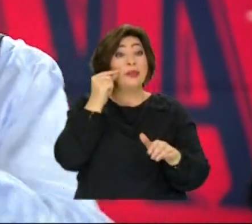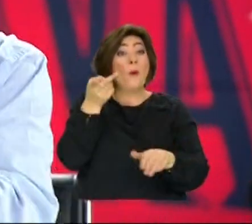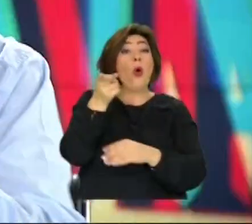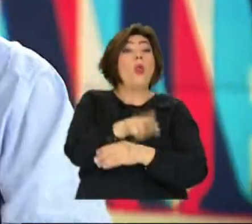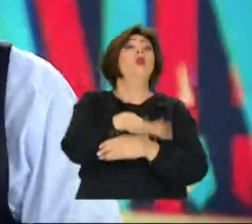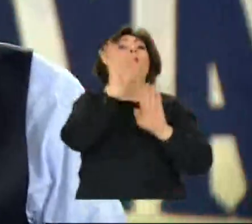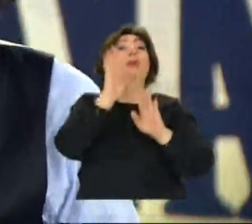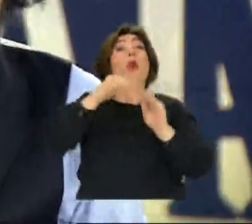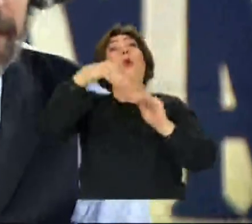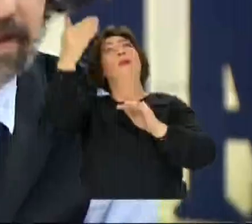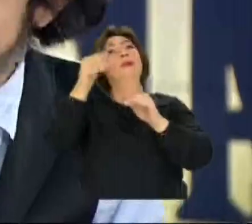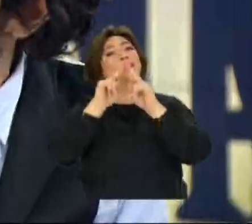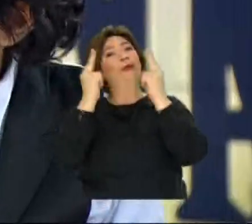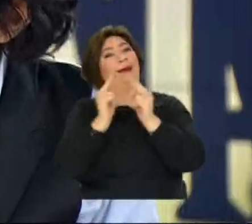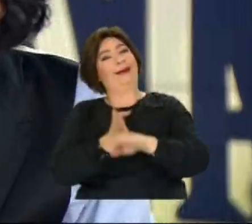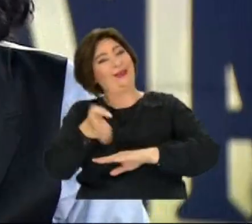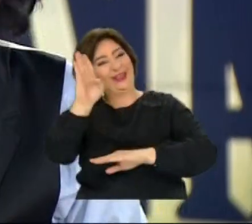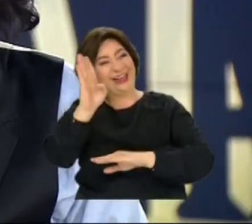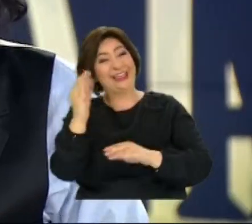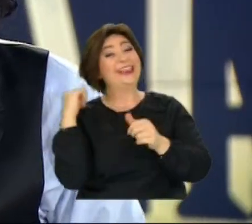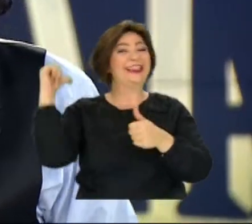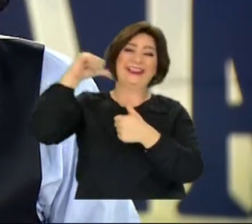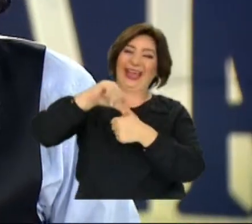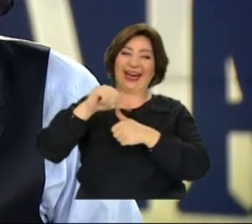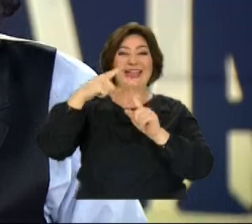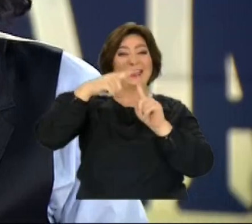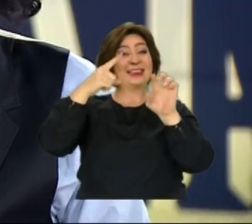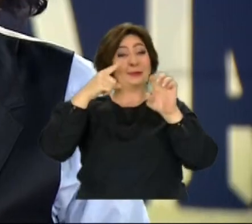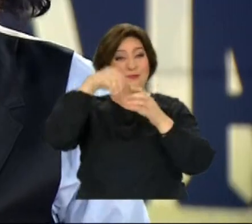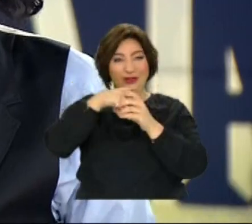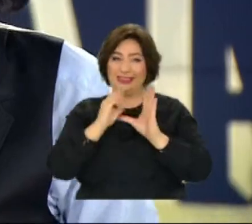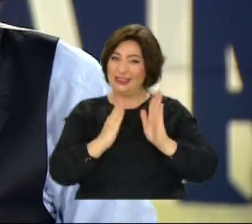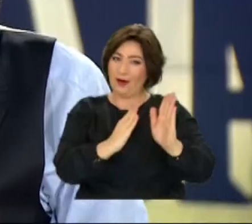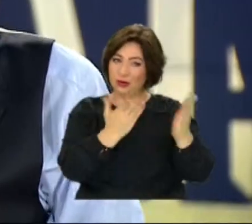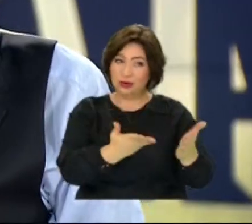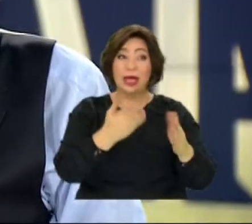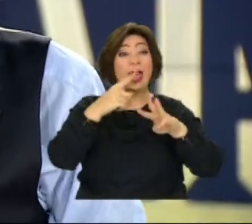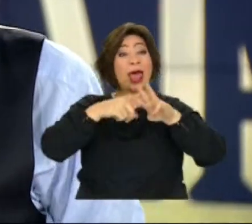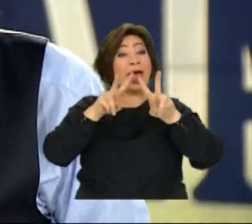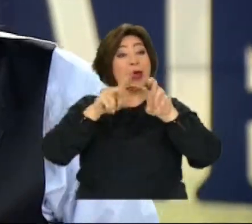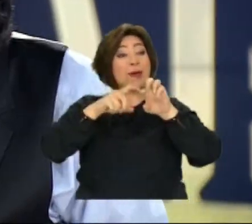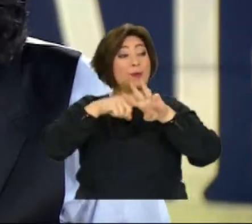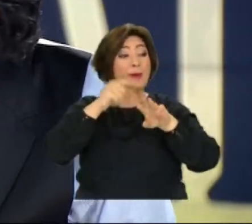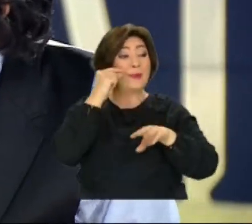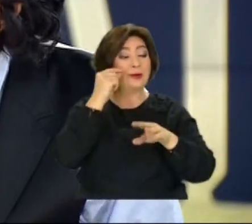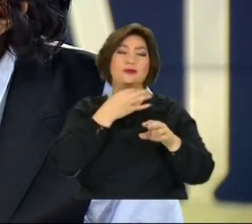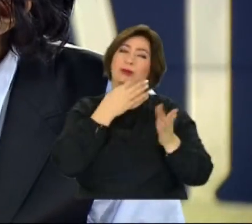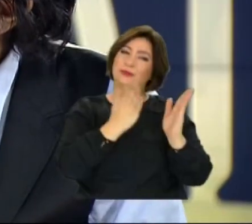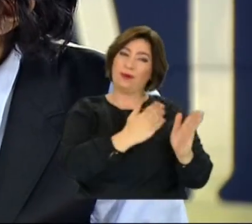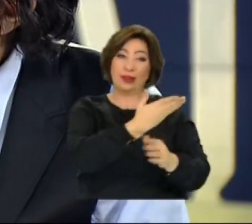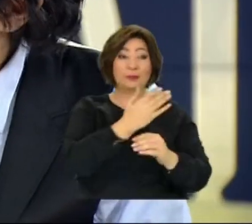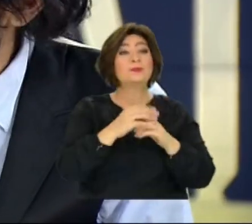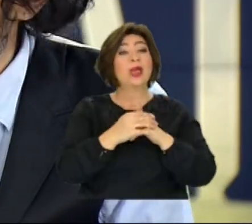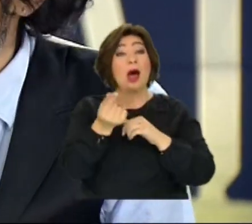öldüremeden öbür dünyaya gönderdik. Dolayısıyla tekrar tıptan devam edeceğiz ama önce Sayın Emre Dorman lütfen buyursun efendim. Az